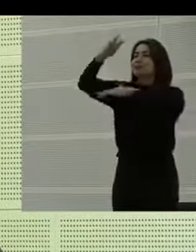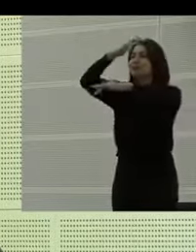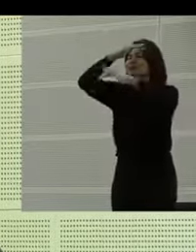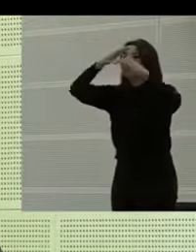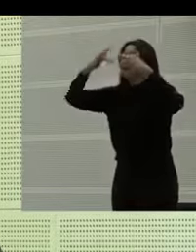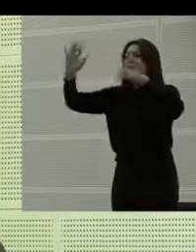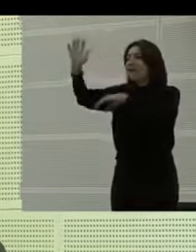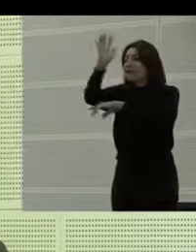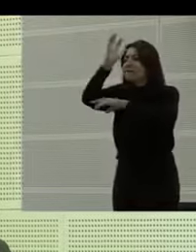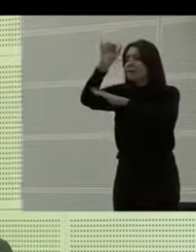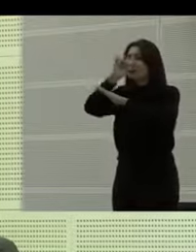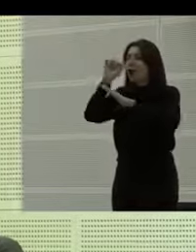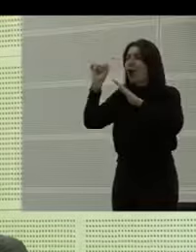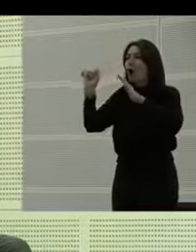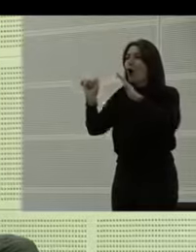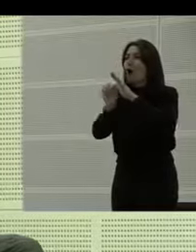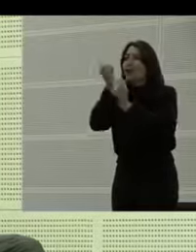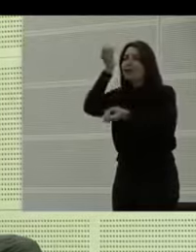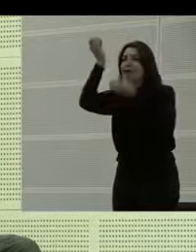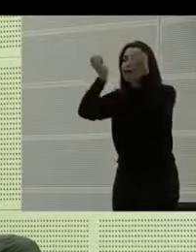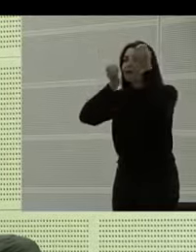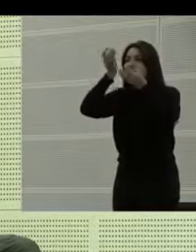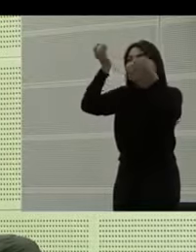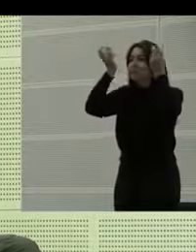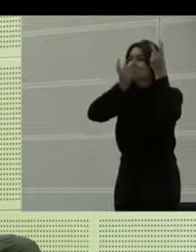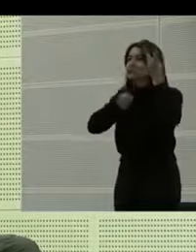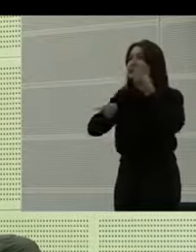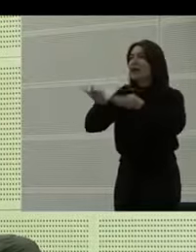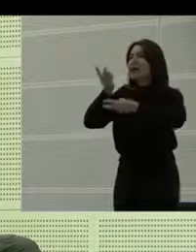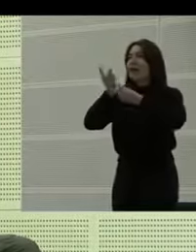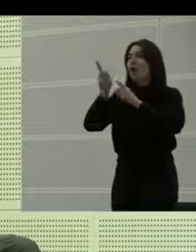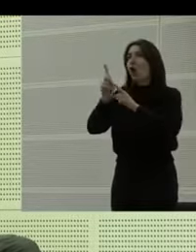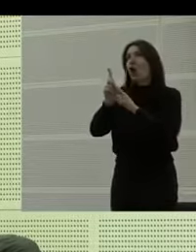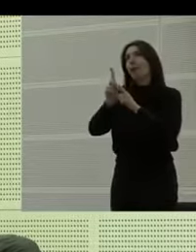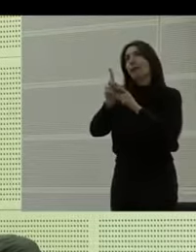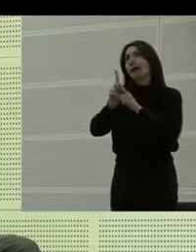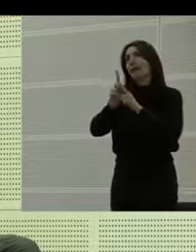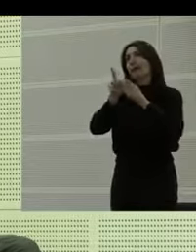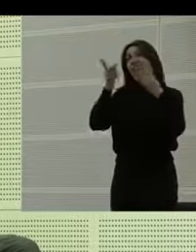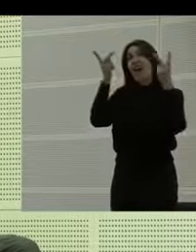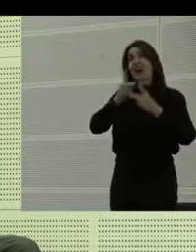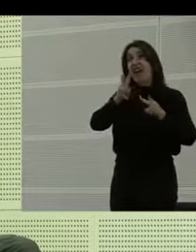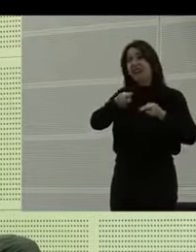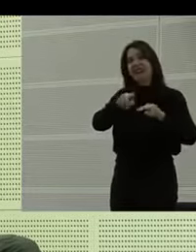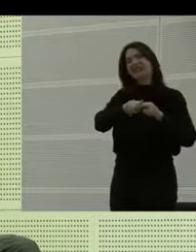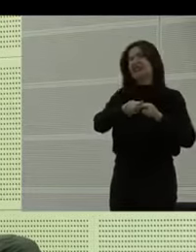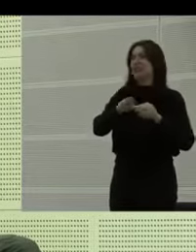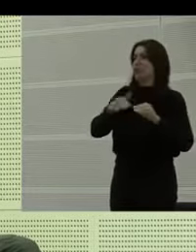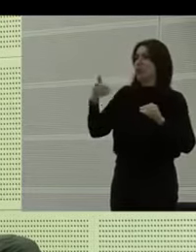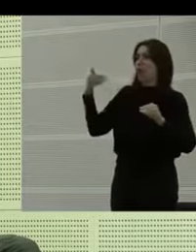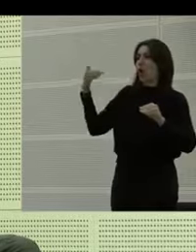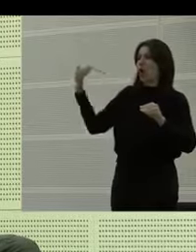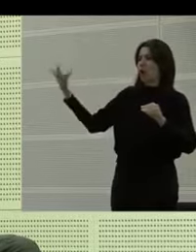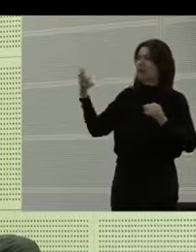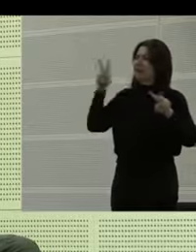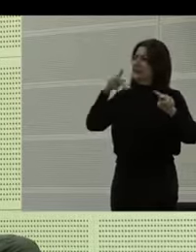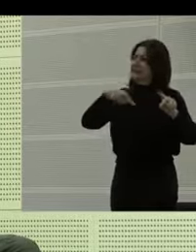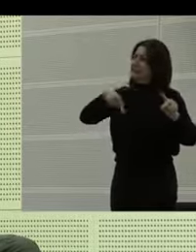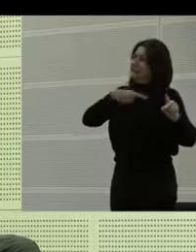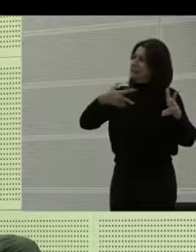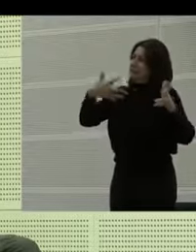fantasticavo storie, cercavo di evadere soprattutto da una realtà che